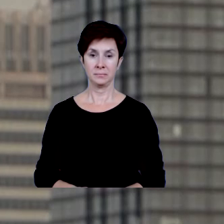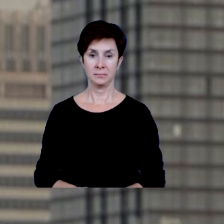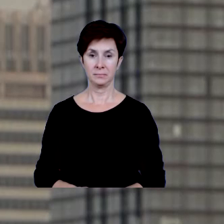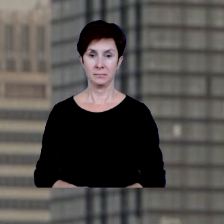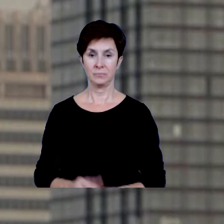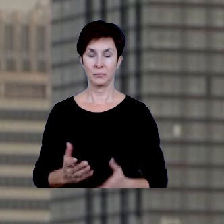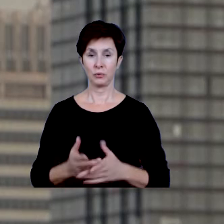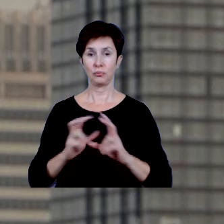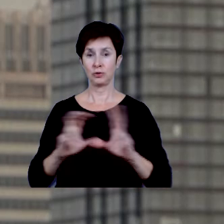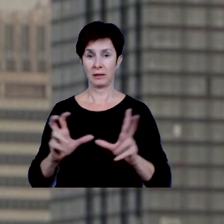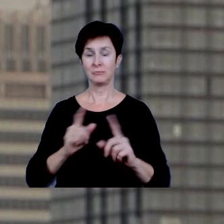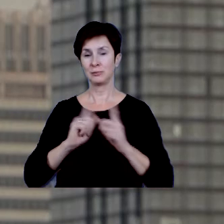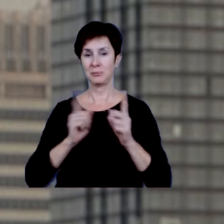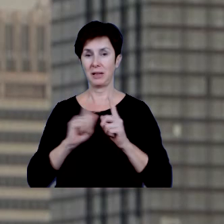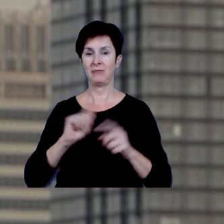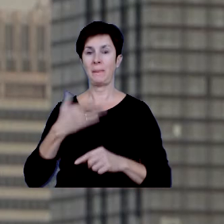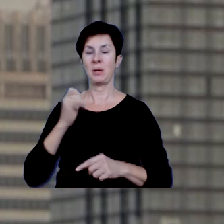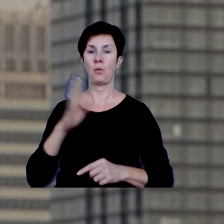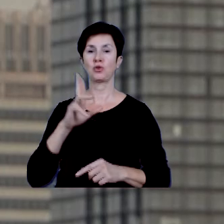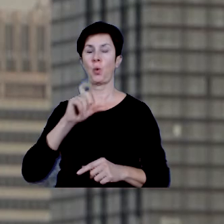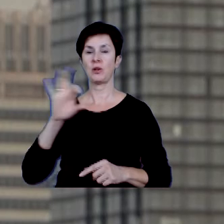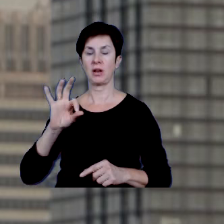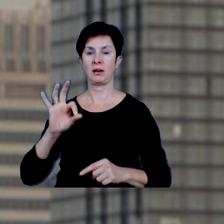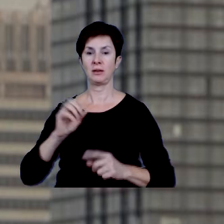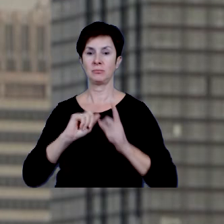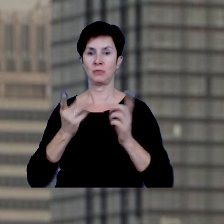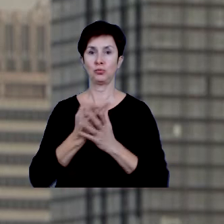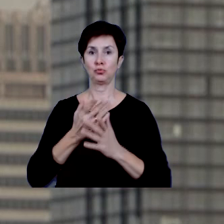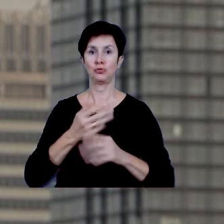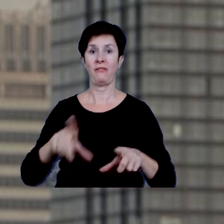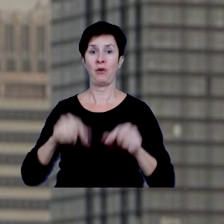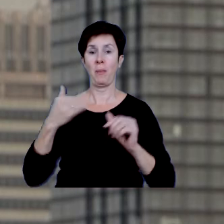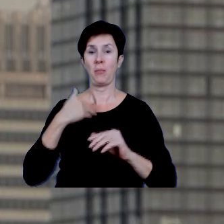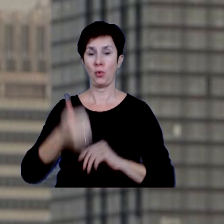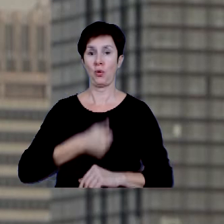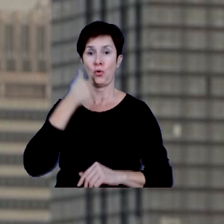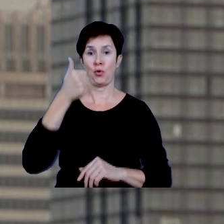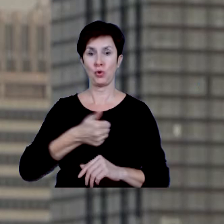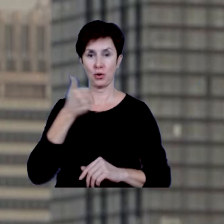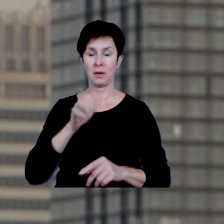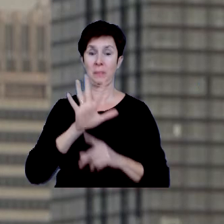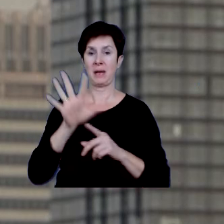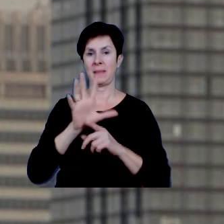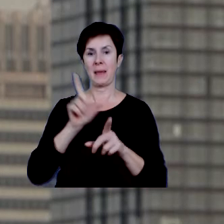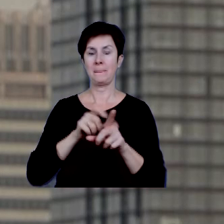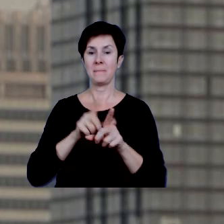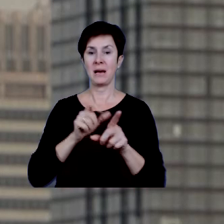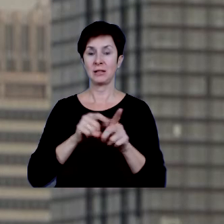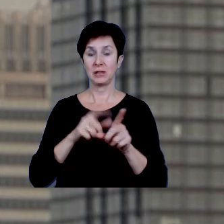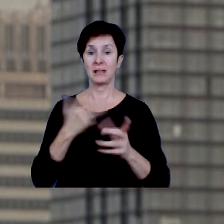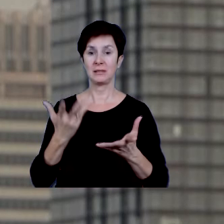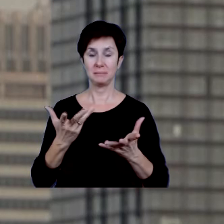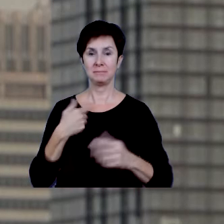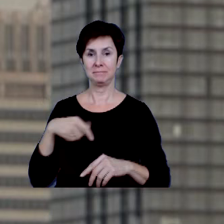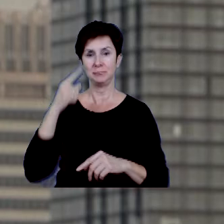I czas porozmawiać w programie Miłosz Kłeczek zaprasza o roku od wyborów, który minął, od wyborów parlamentarnych 15 października,